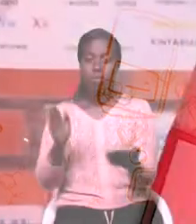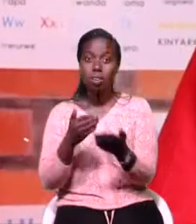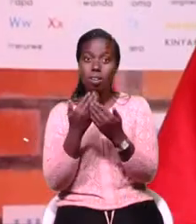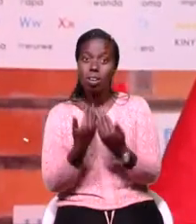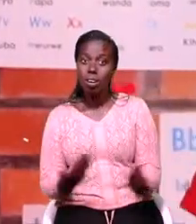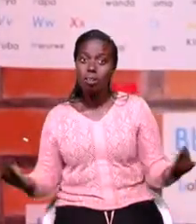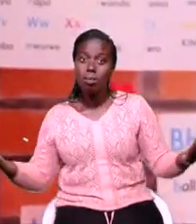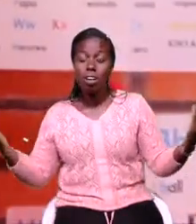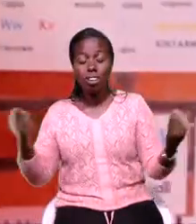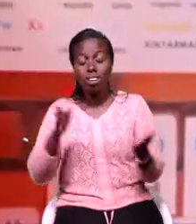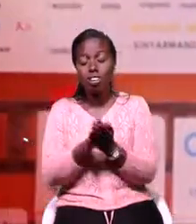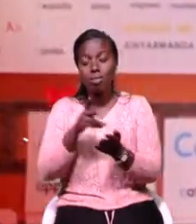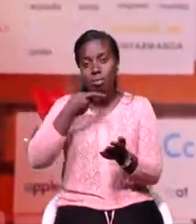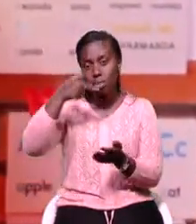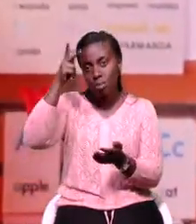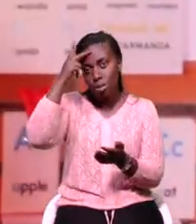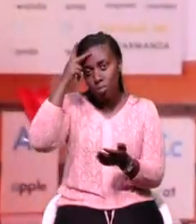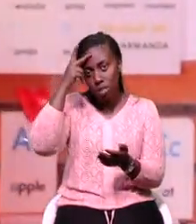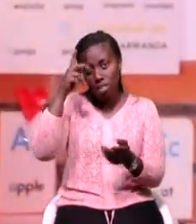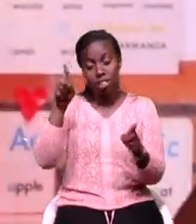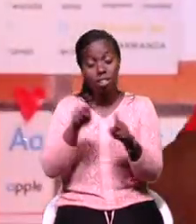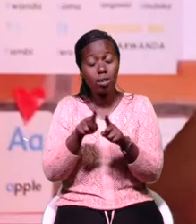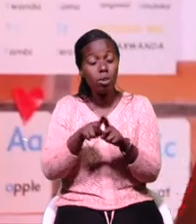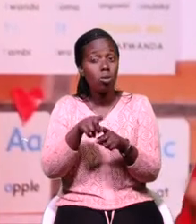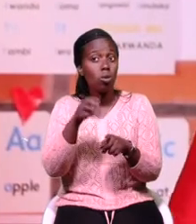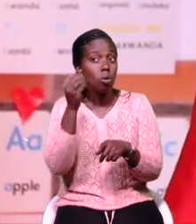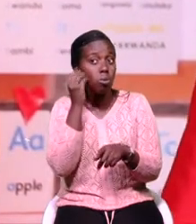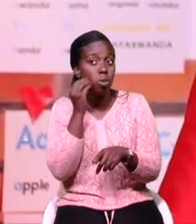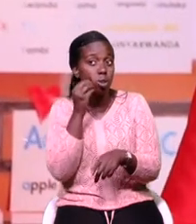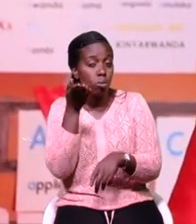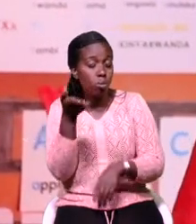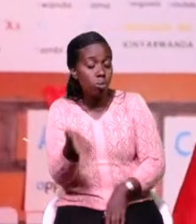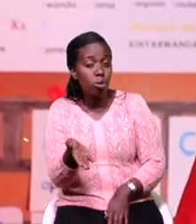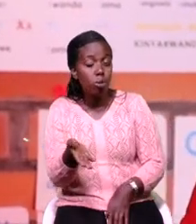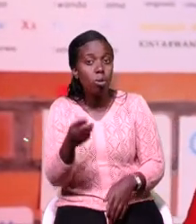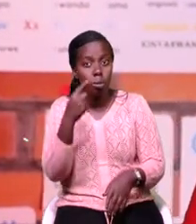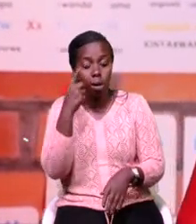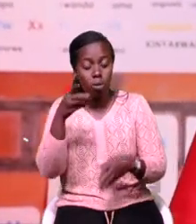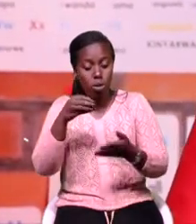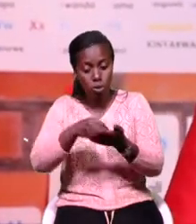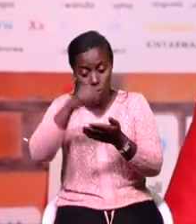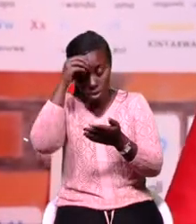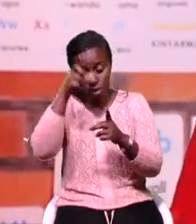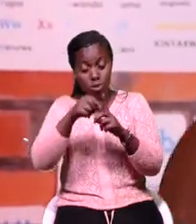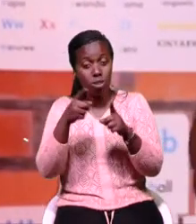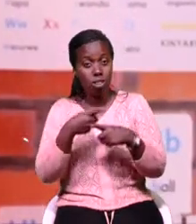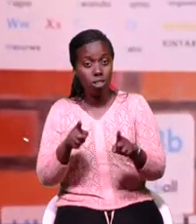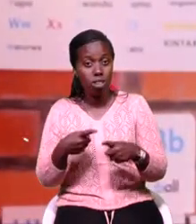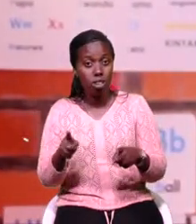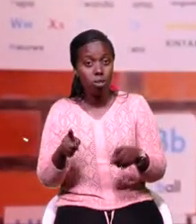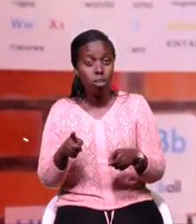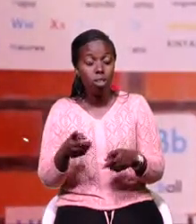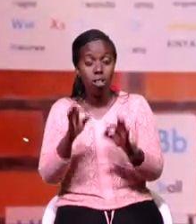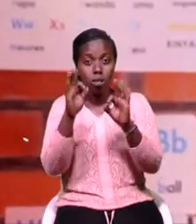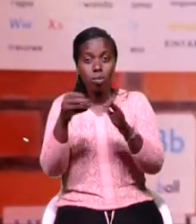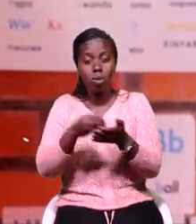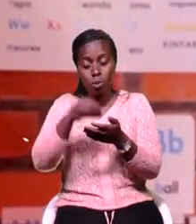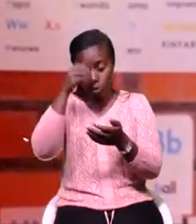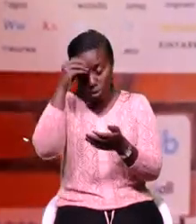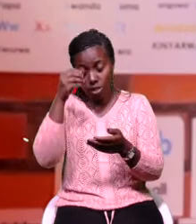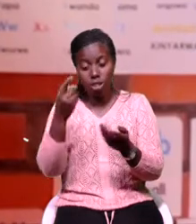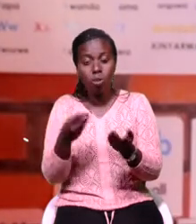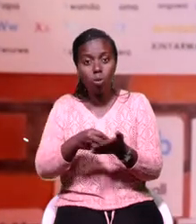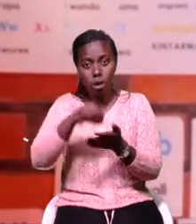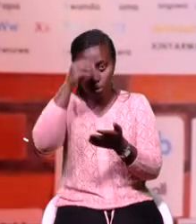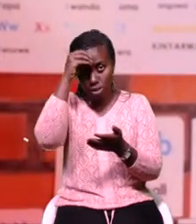Abana n'ababyeyi, nkuko muri mu rugo mwabonye ko twize inyuguti zitandukanye uyu munsi, izo twize twazize